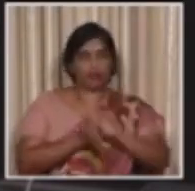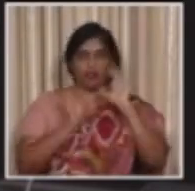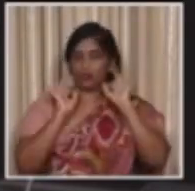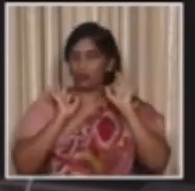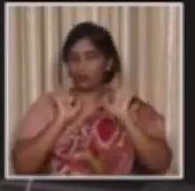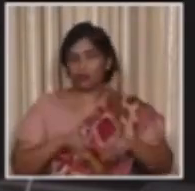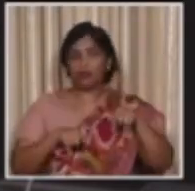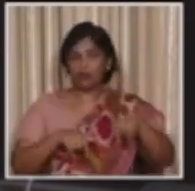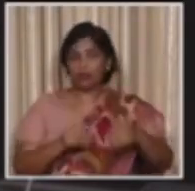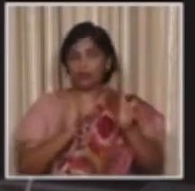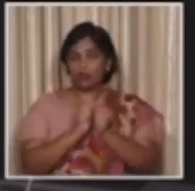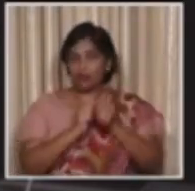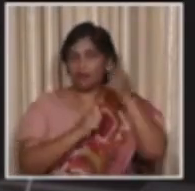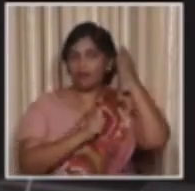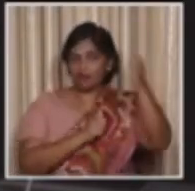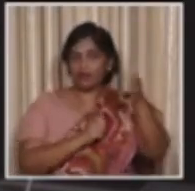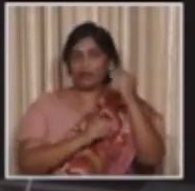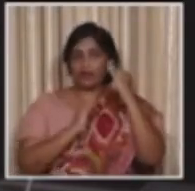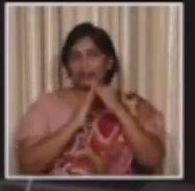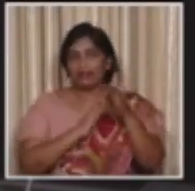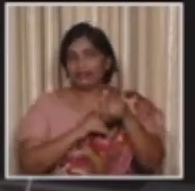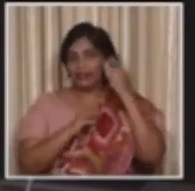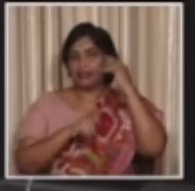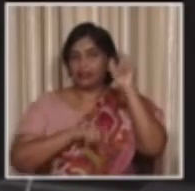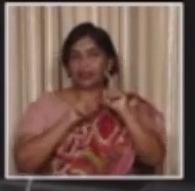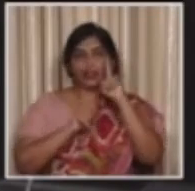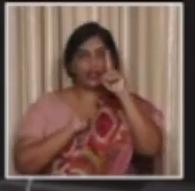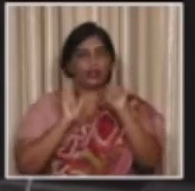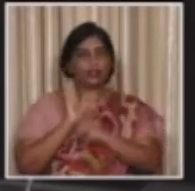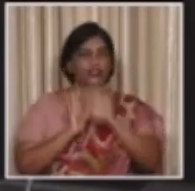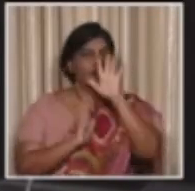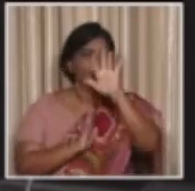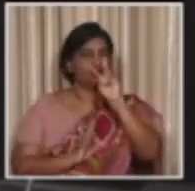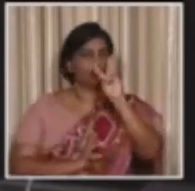සේවයේ යෙදී සිටින ගෘහපාලන සහකාර කාන්තාවන් සංඛ්‍යාව